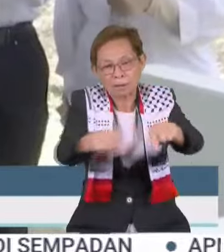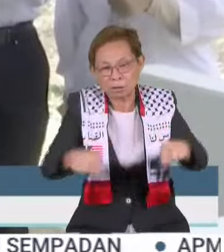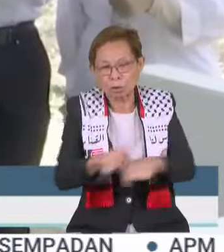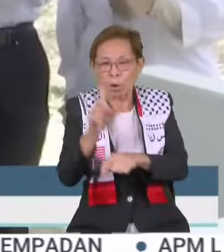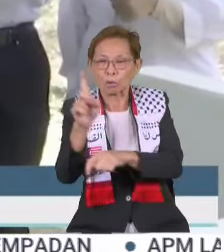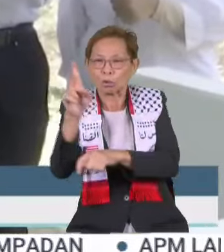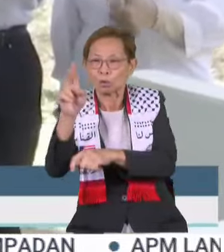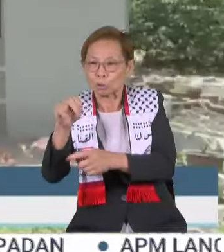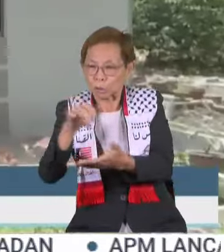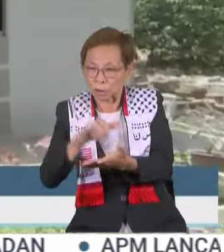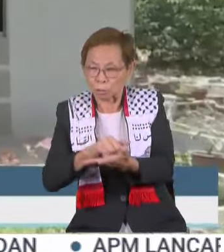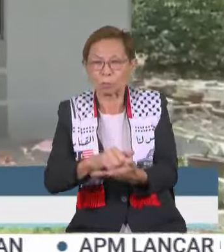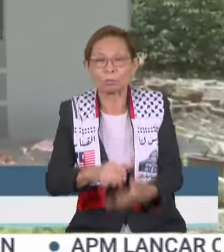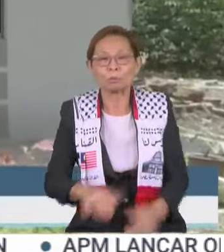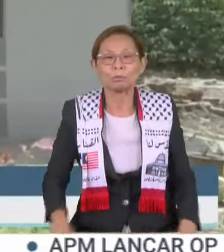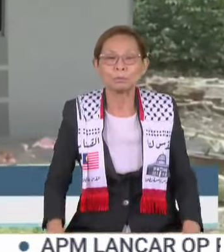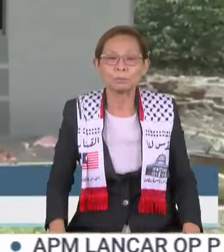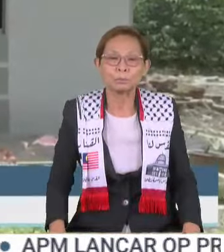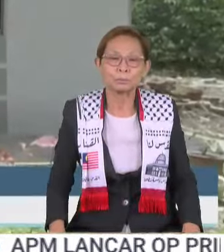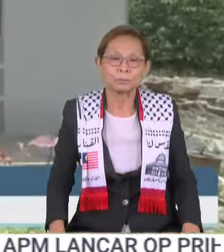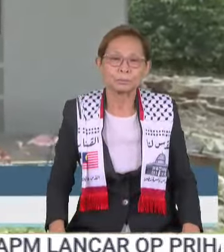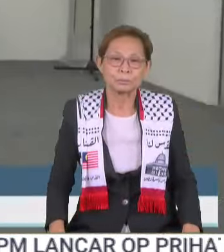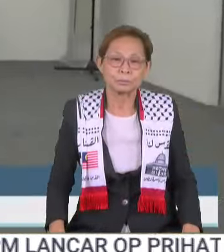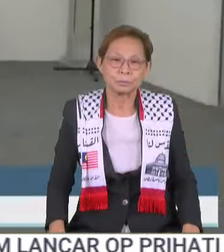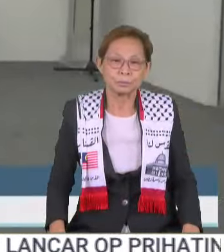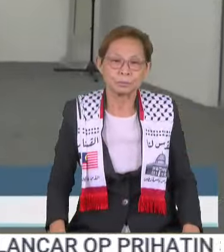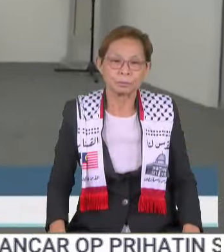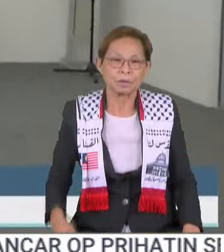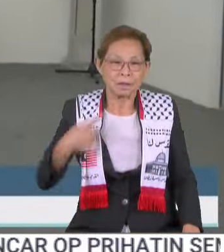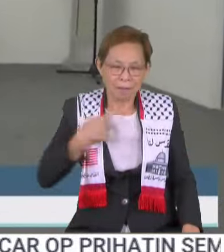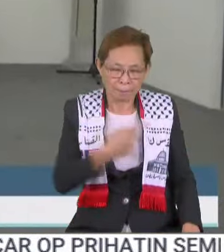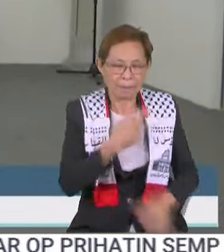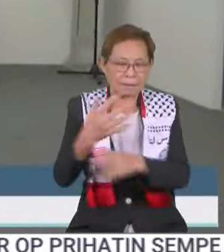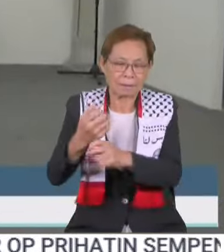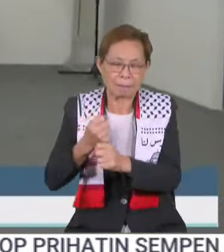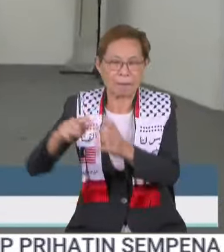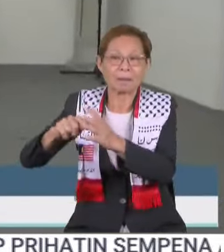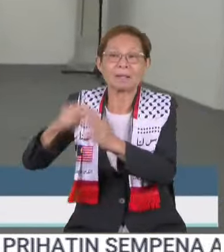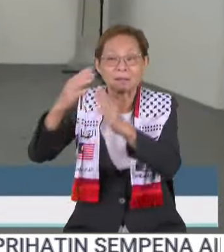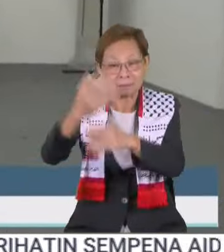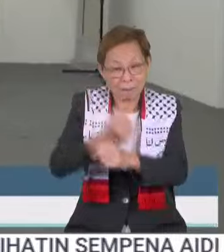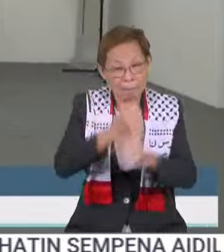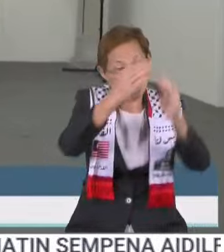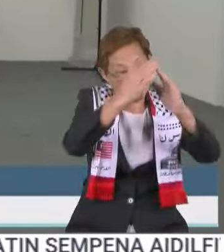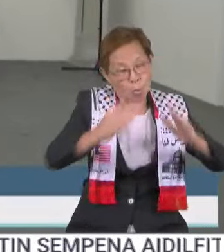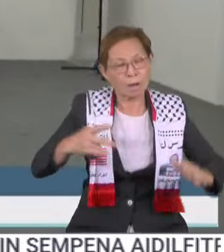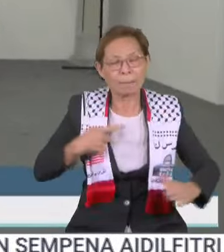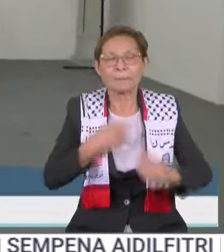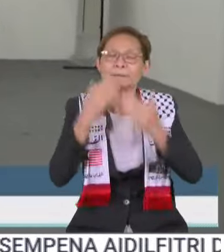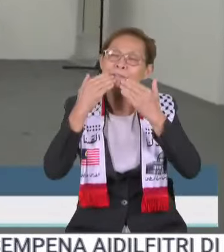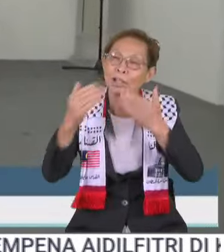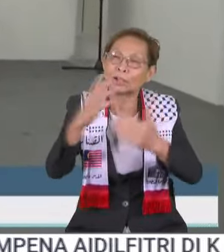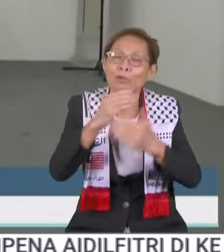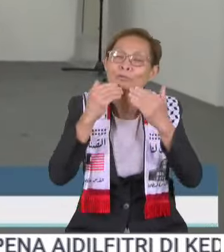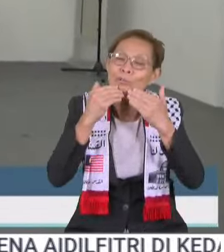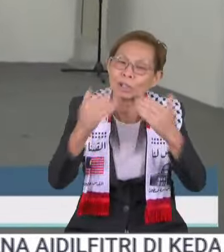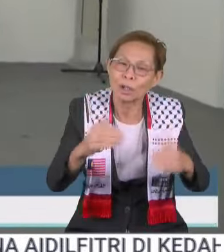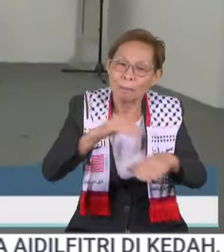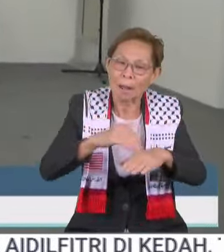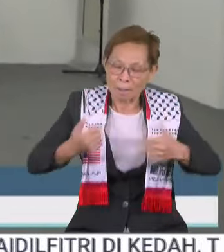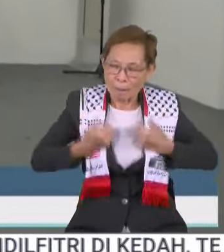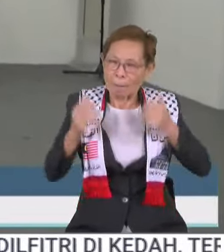Dun berkenaan. Apa-apa pun yang kami dapat ini, kami bersyukur, berterima kasih. Dan pada hari raya